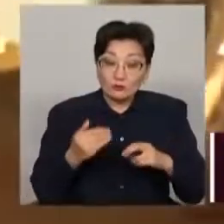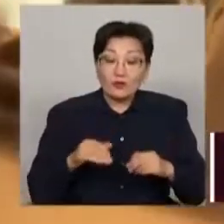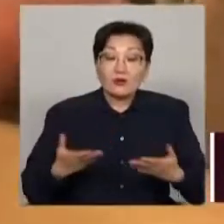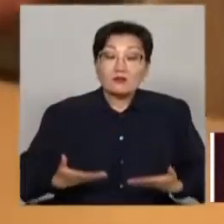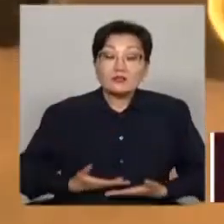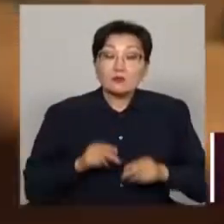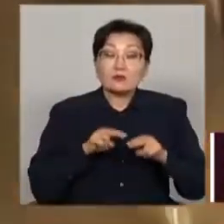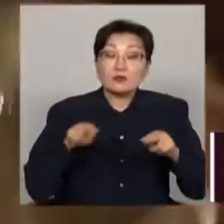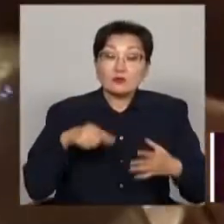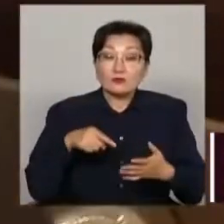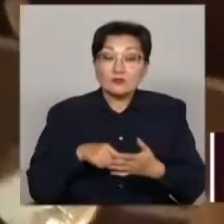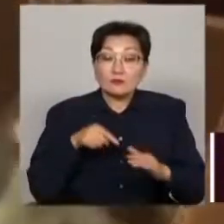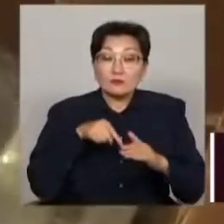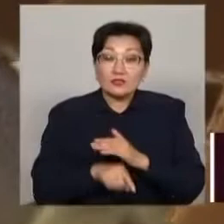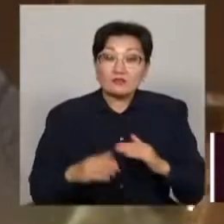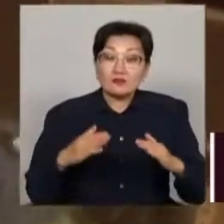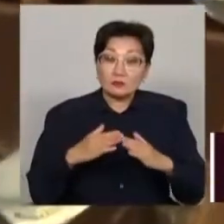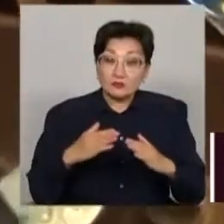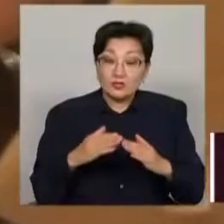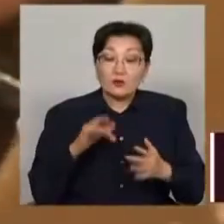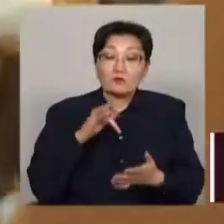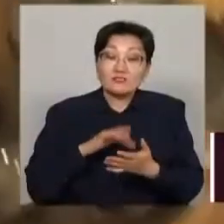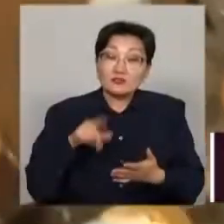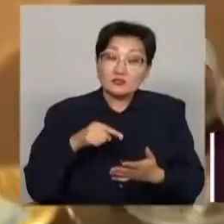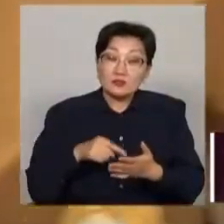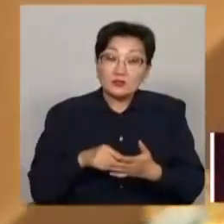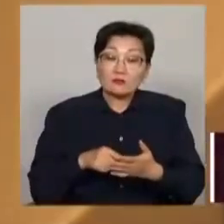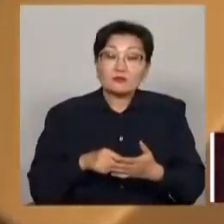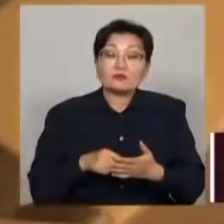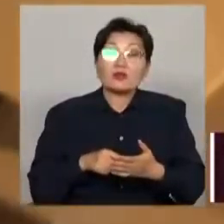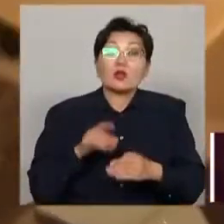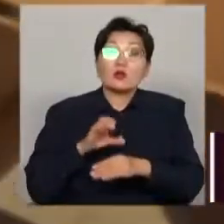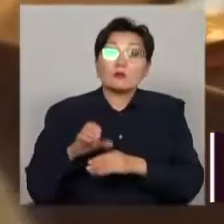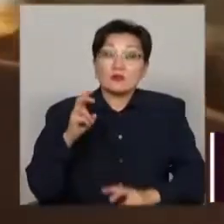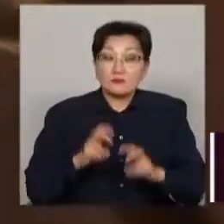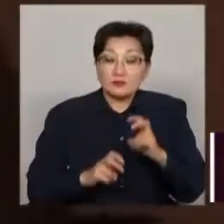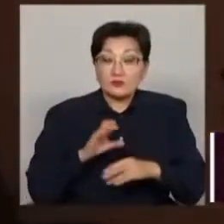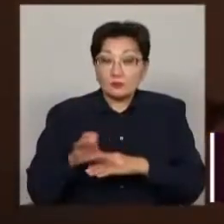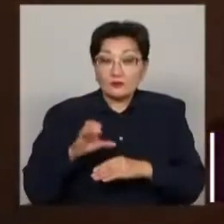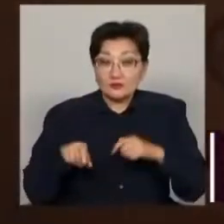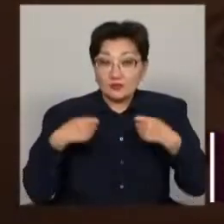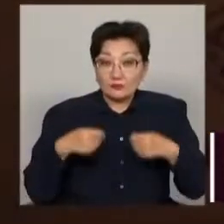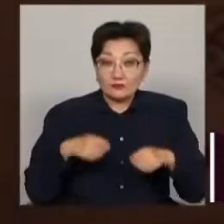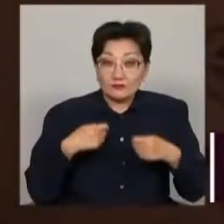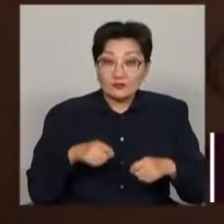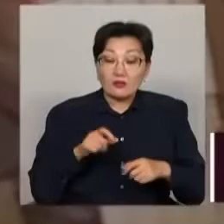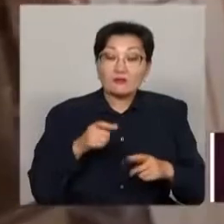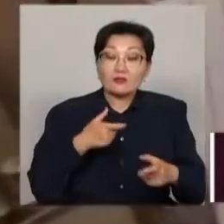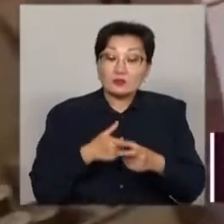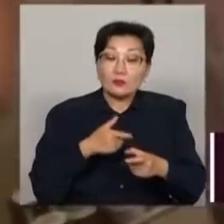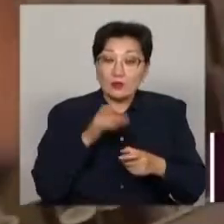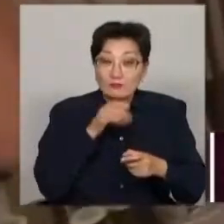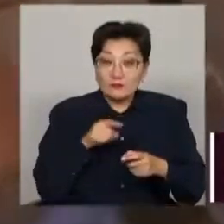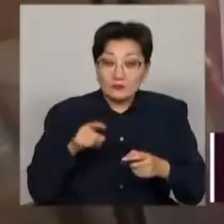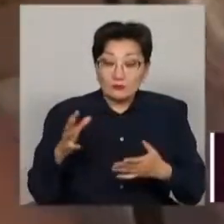петропавловска в одном из гаражных кооперативов центре города заправлял производством суррогата и продавал населению во время обыска на